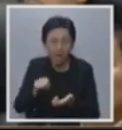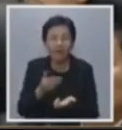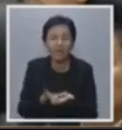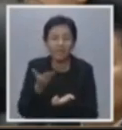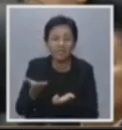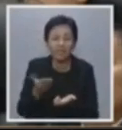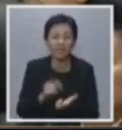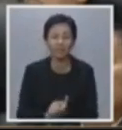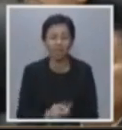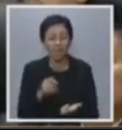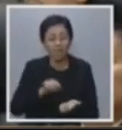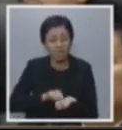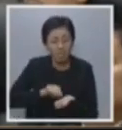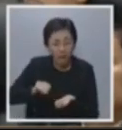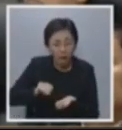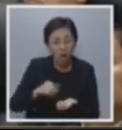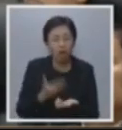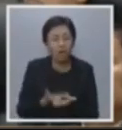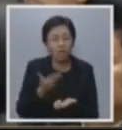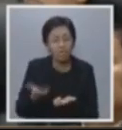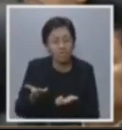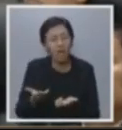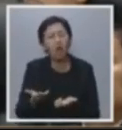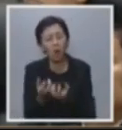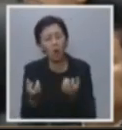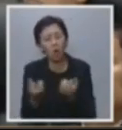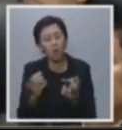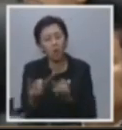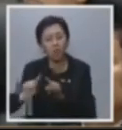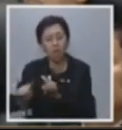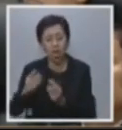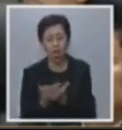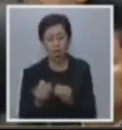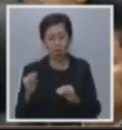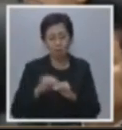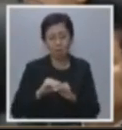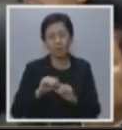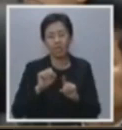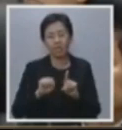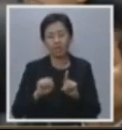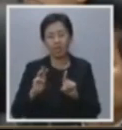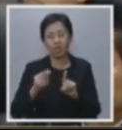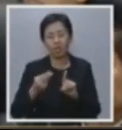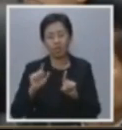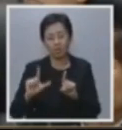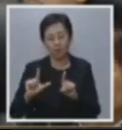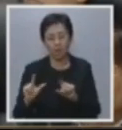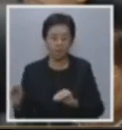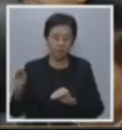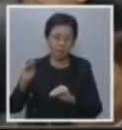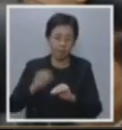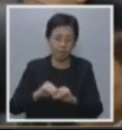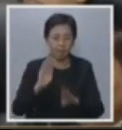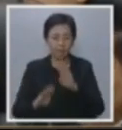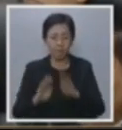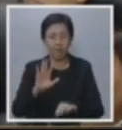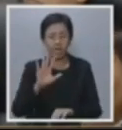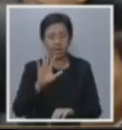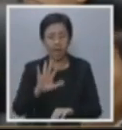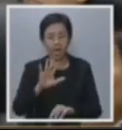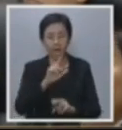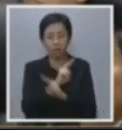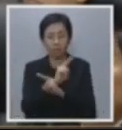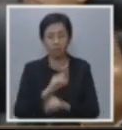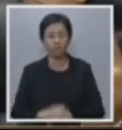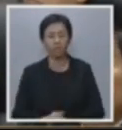งเงินการซื้อของผ่านระบบอีคอมเมิร์ซวันนี้สูงถึงประมาณ 160,000 ล้านบาทเพิ่มขึ้นประมาณ5เท่านะครับ